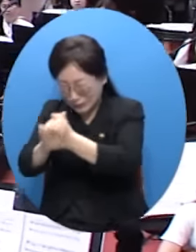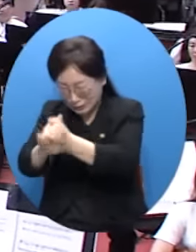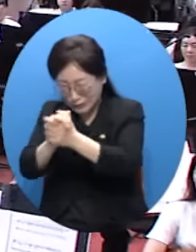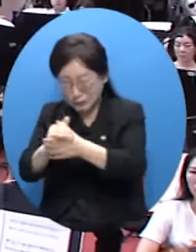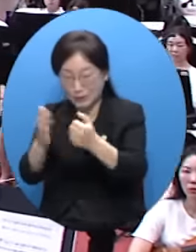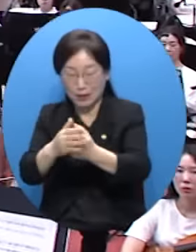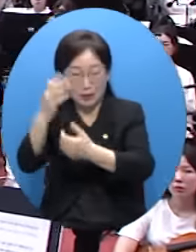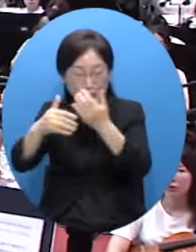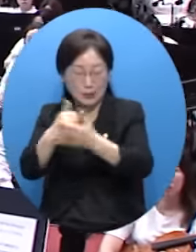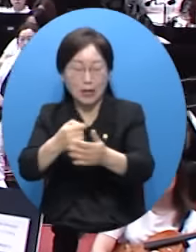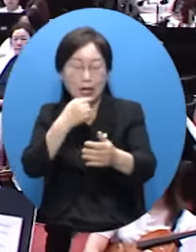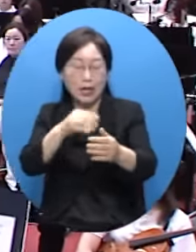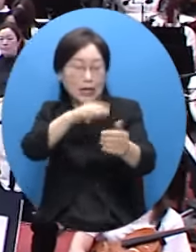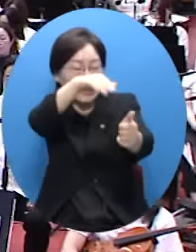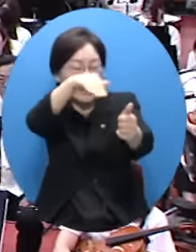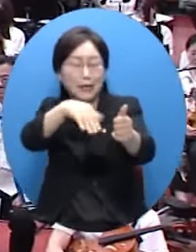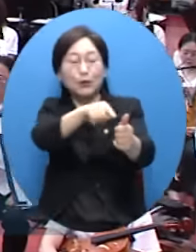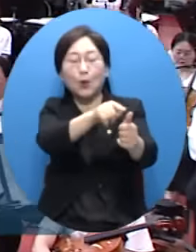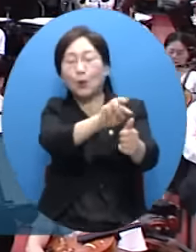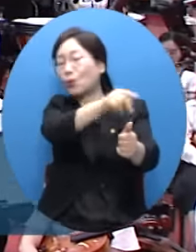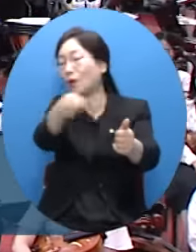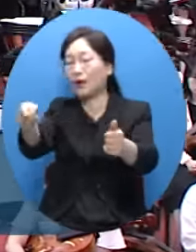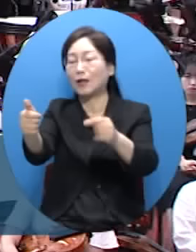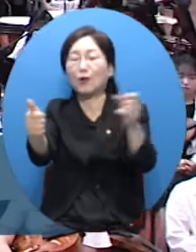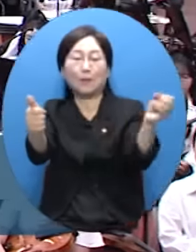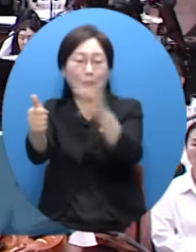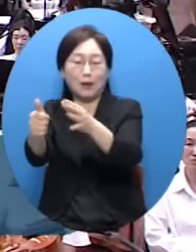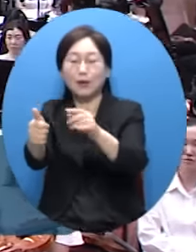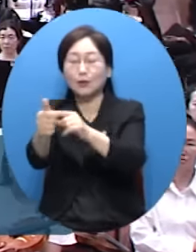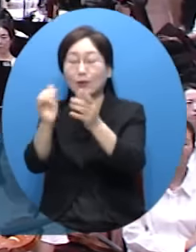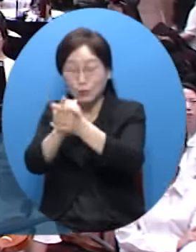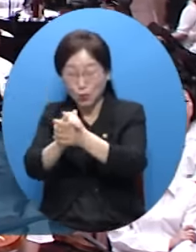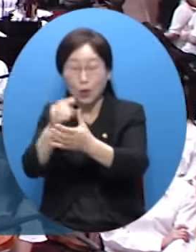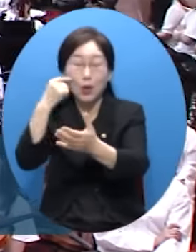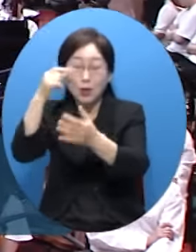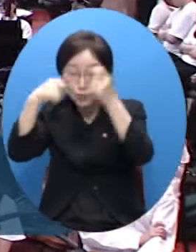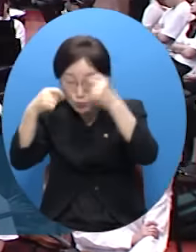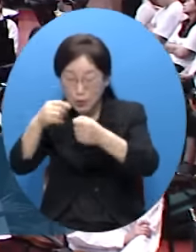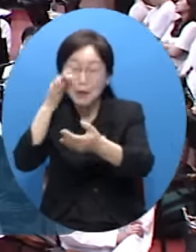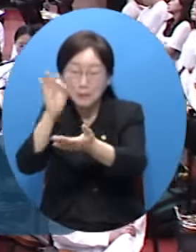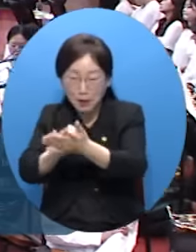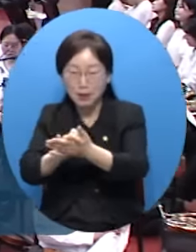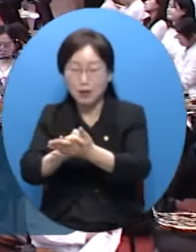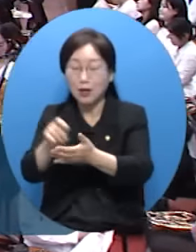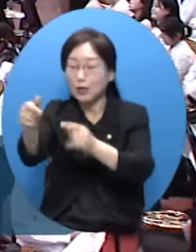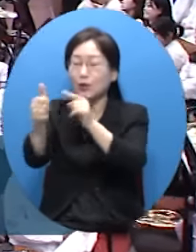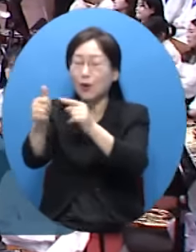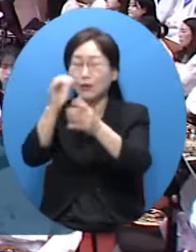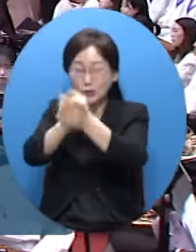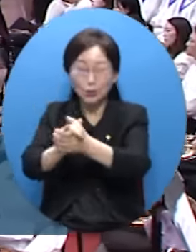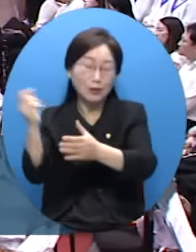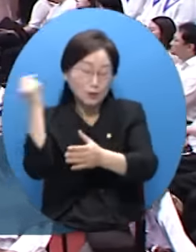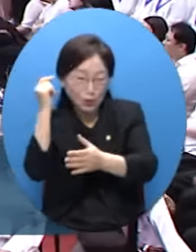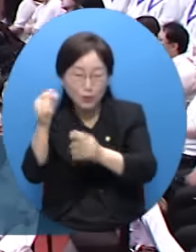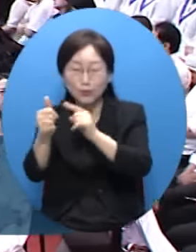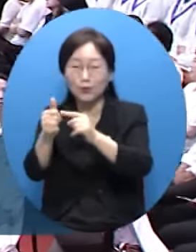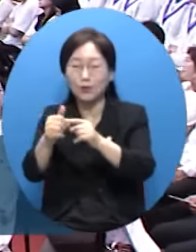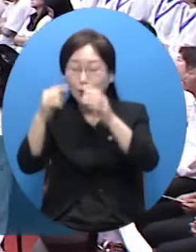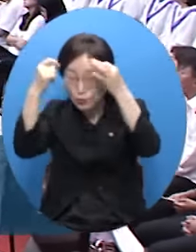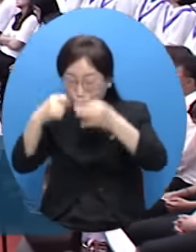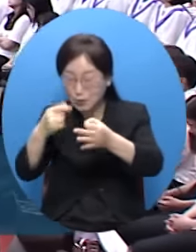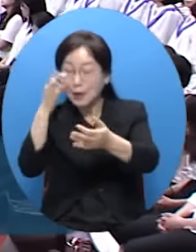돌아가서 얘기해라. 내가 내 기도를 들었고 내 눈물을 보았노라. 내가 내 기도를 들었고 내 눈물을